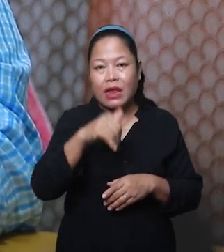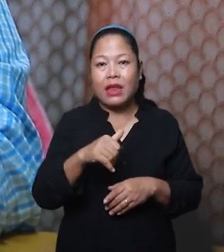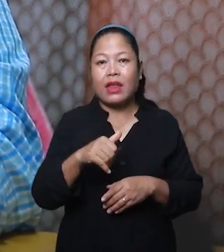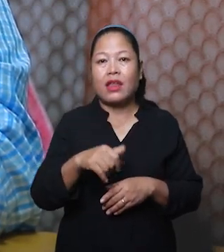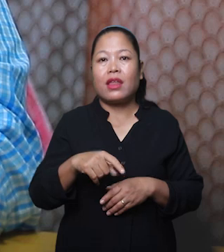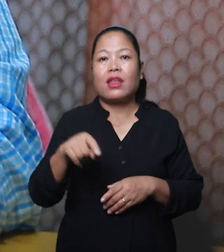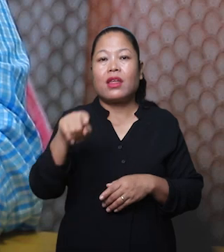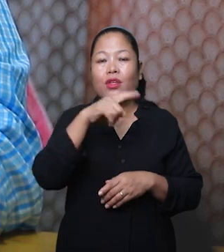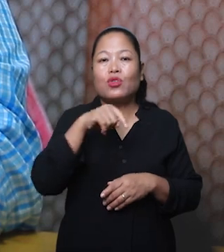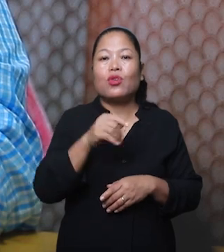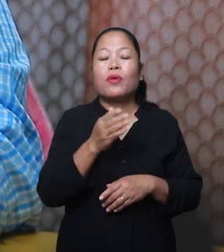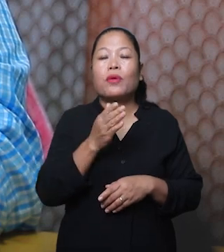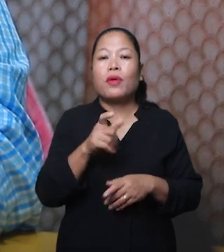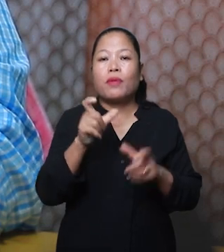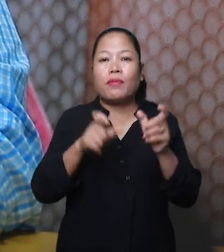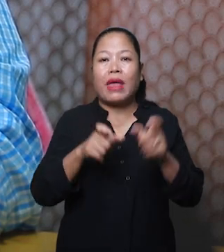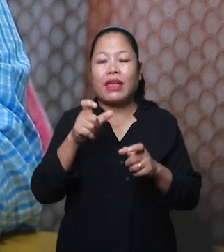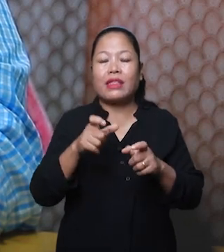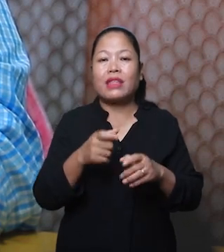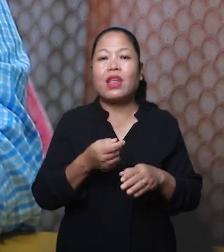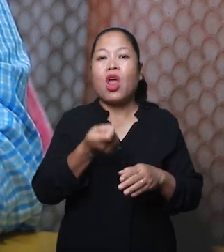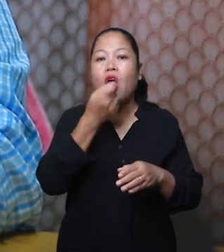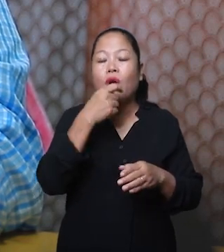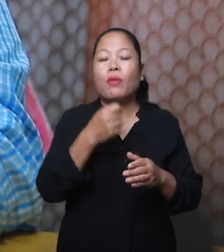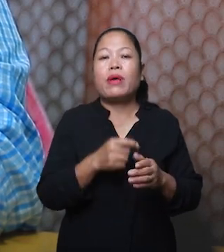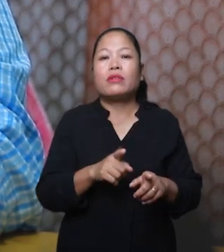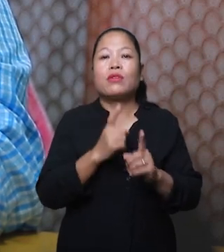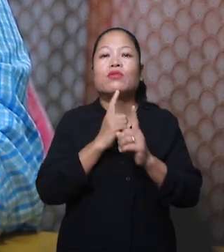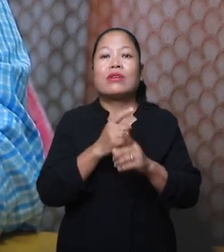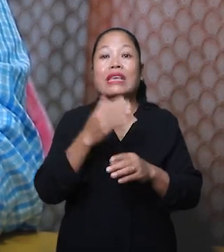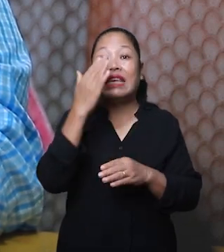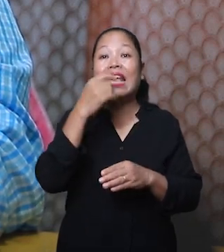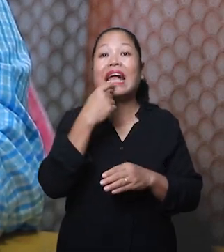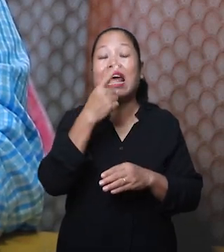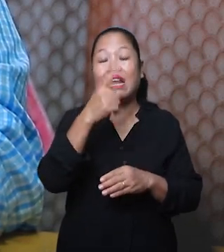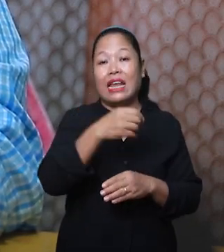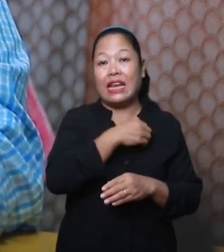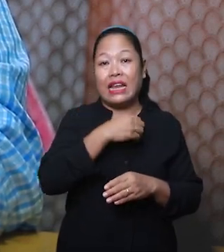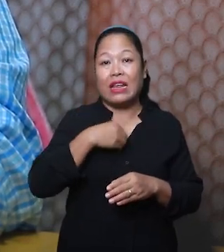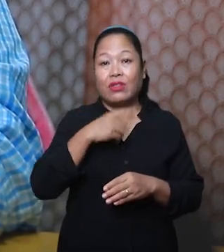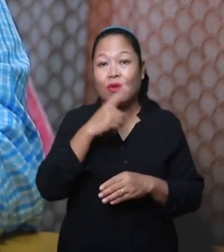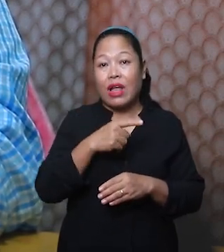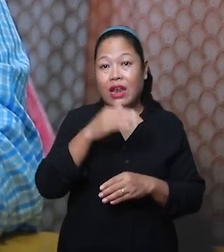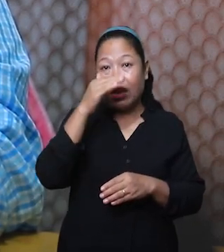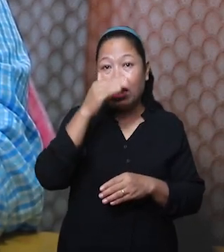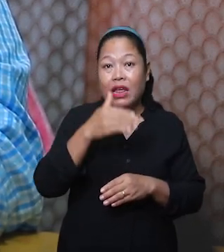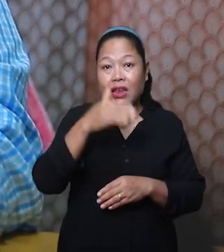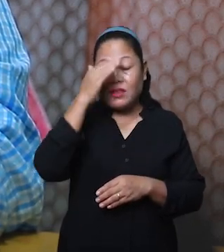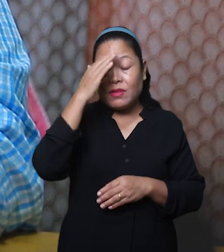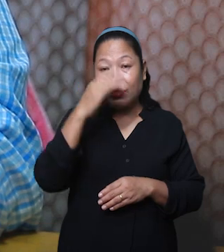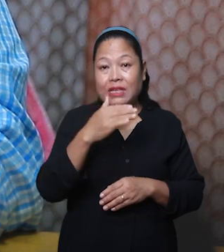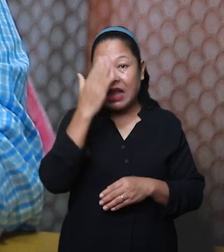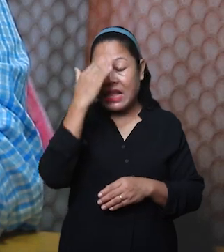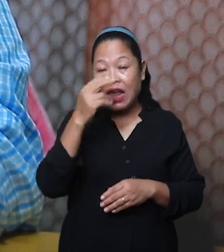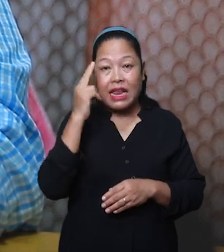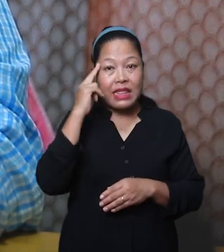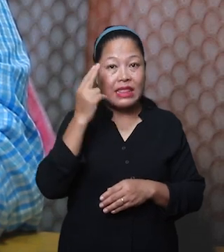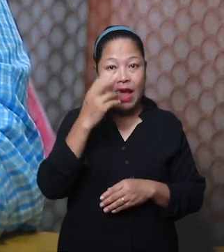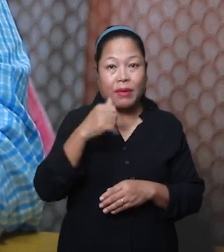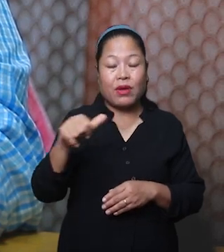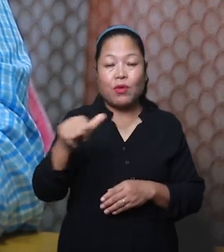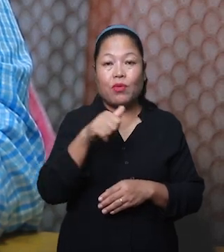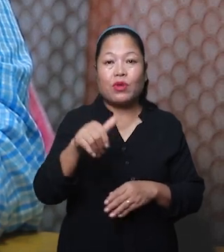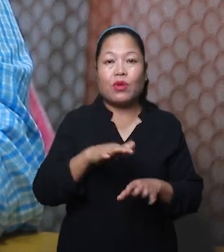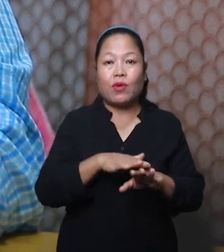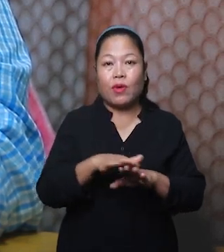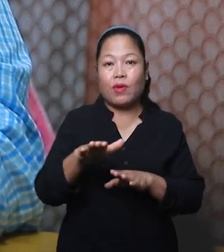त्यो व्यक्तिलाई उपचार मात्रै नभइकन त्यो व्यक्तिलाई चाहिँ त्यो उपचारको साथसाथै के कारणले उसलाई विचलन आयो र त्यो विचलनका कारण पत्ता